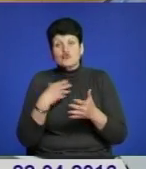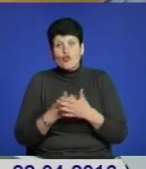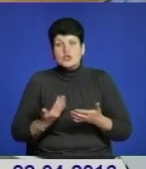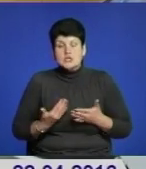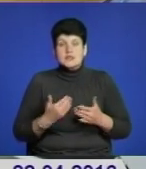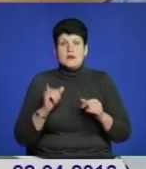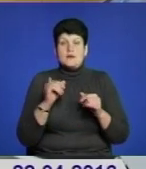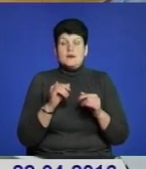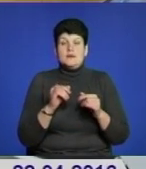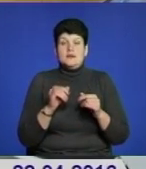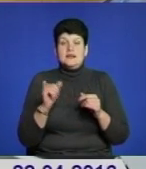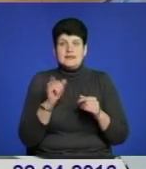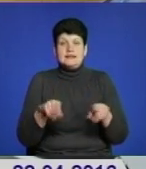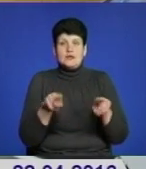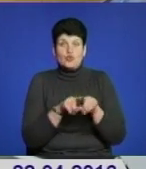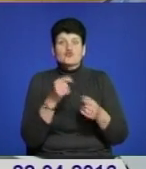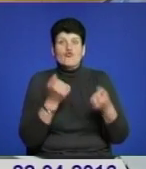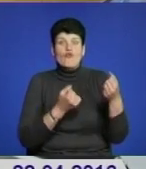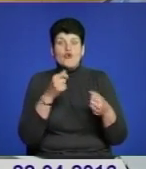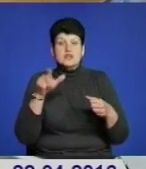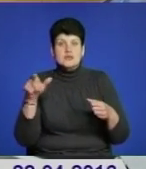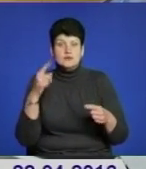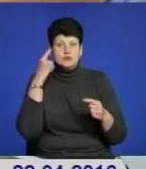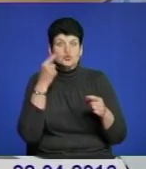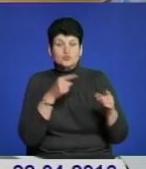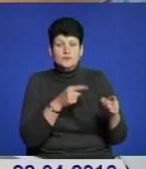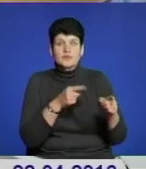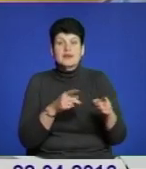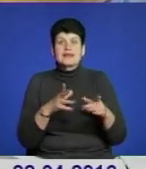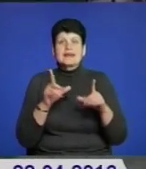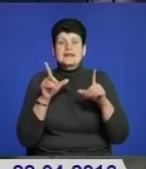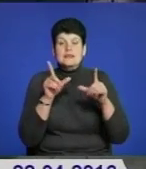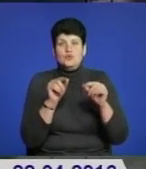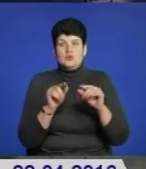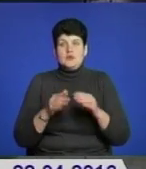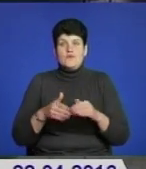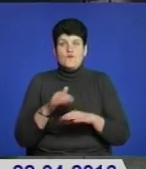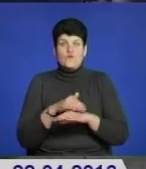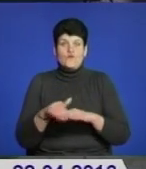своїх і також водіїв, які їдуть на вулицях.